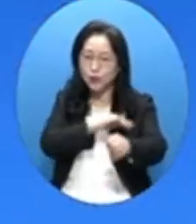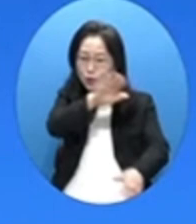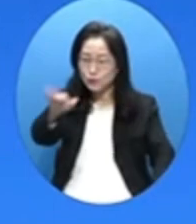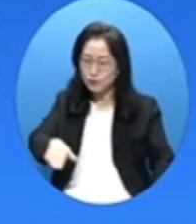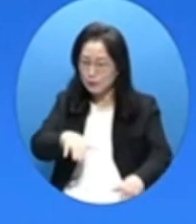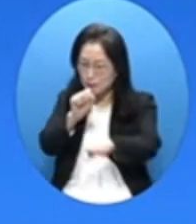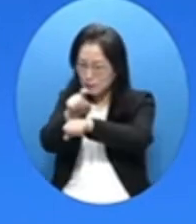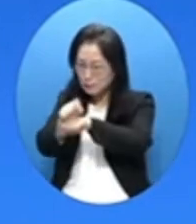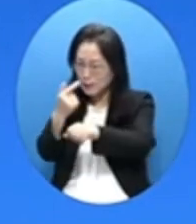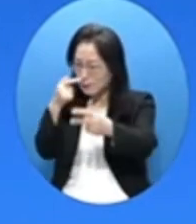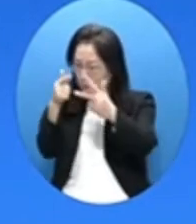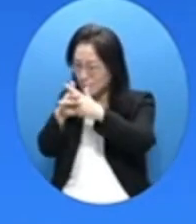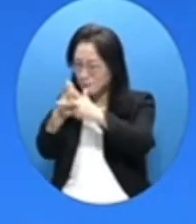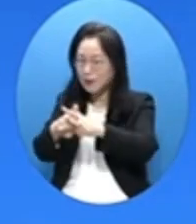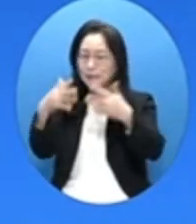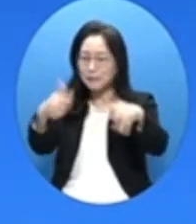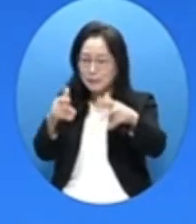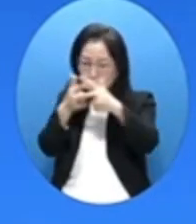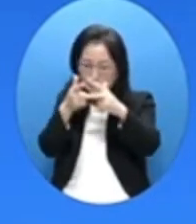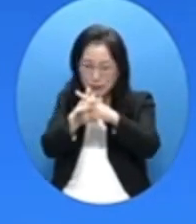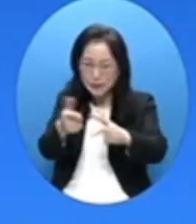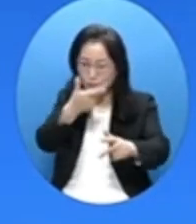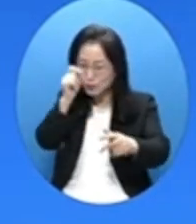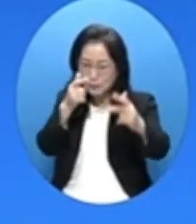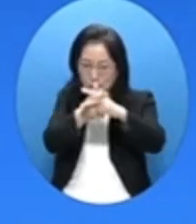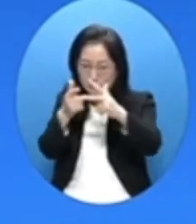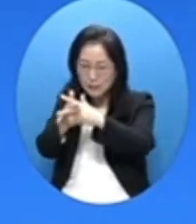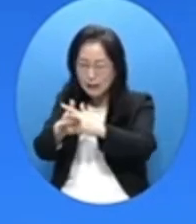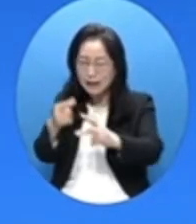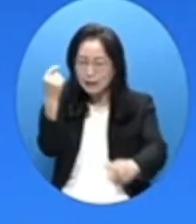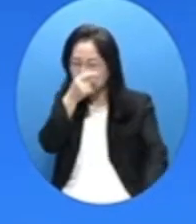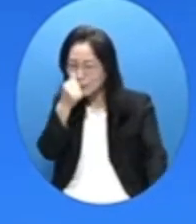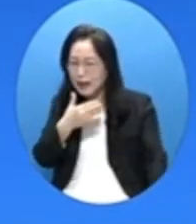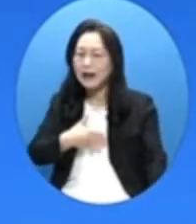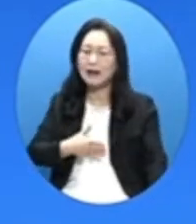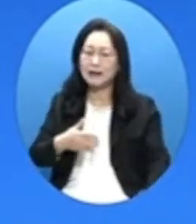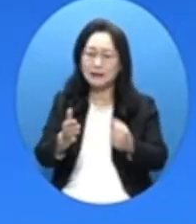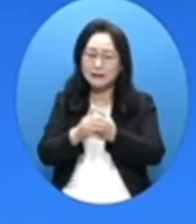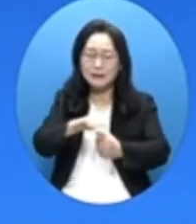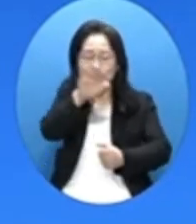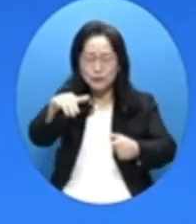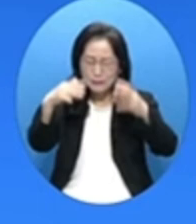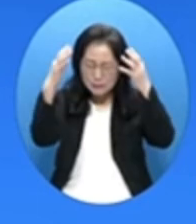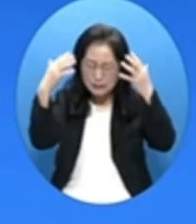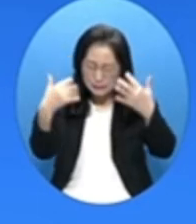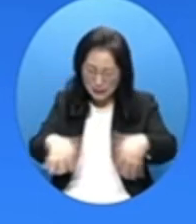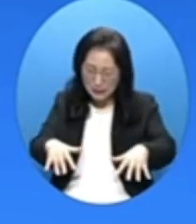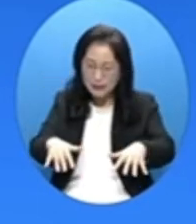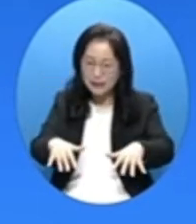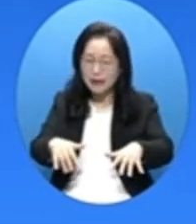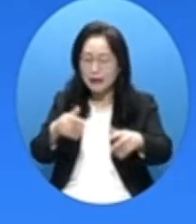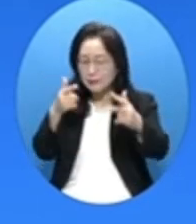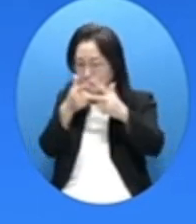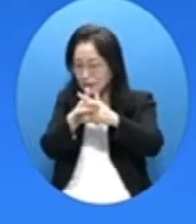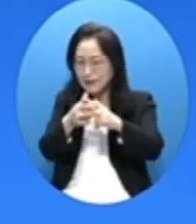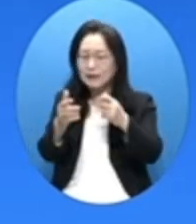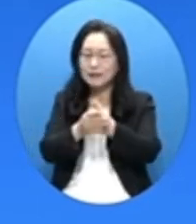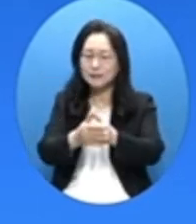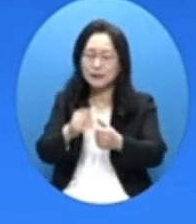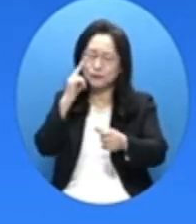우리 연약함을 아시기 때문에 우리 부족함을 아시기 때문에 우리의 불완전함을 하는 것을 아시기 때문에 우리를 불쌍히 계시고